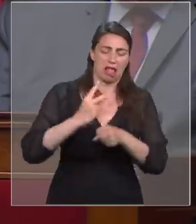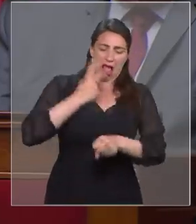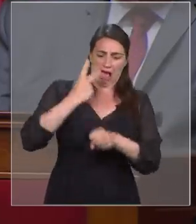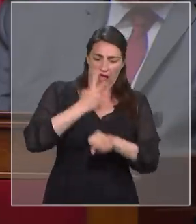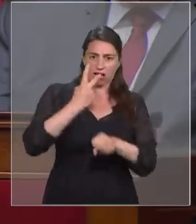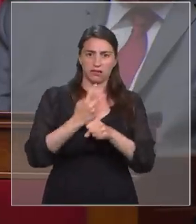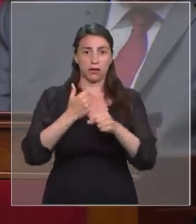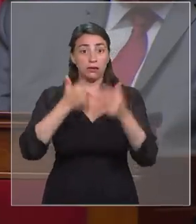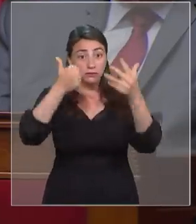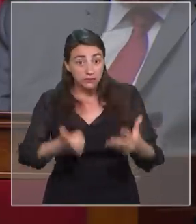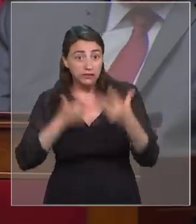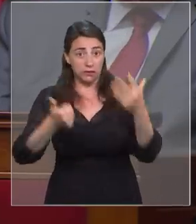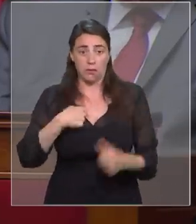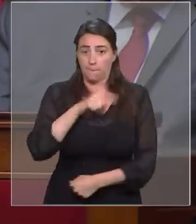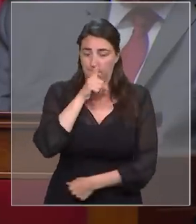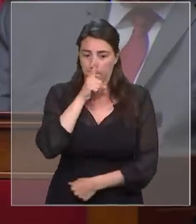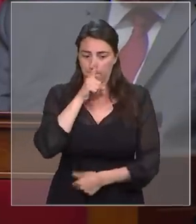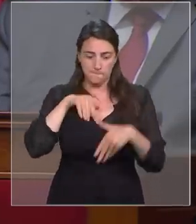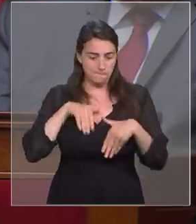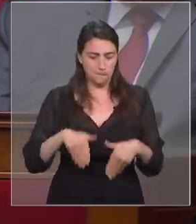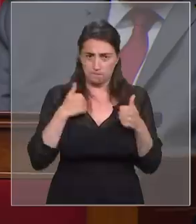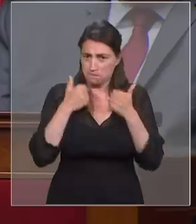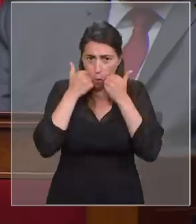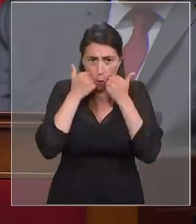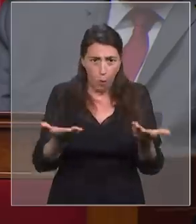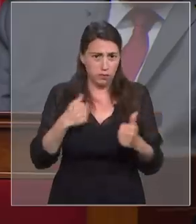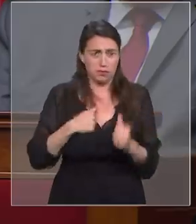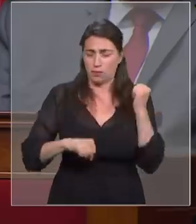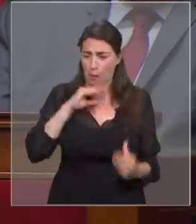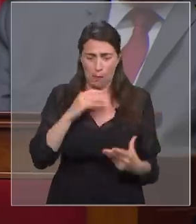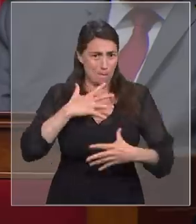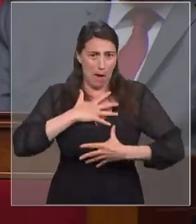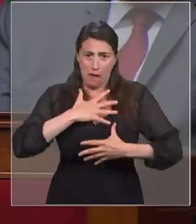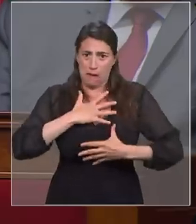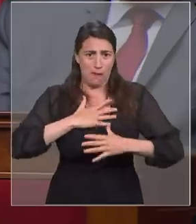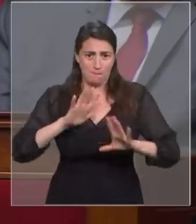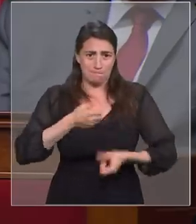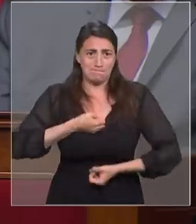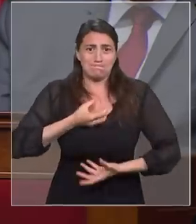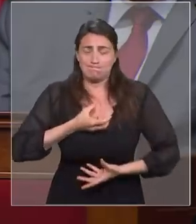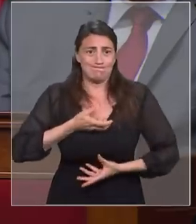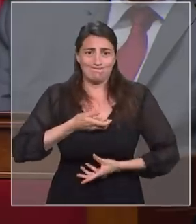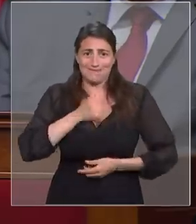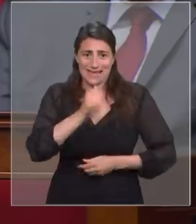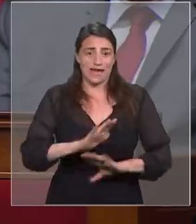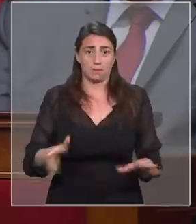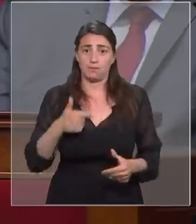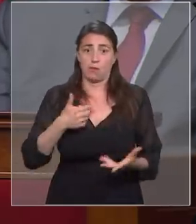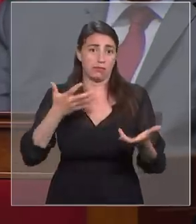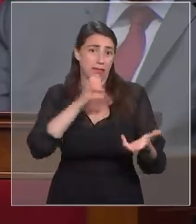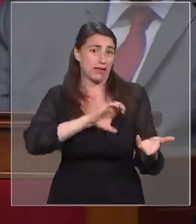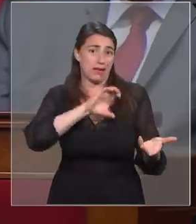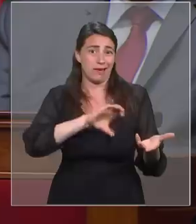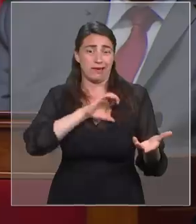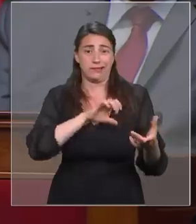6 ans, je n'ai parlé à personne. J'avais trop honte, j'avais trop peur. Et puis j'ai décidé d'en finir. J'ai acheté 1 litre